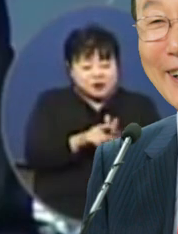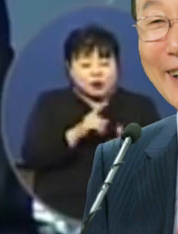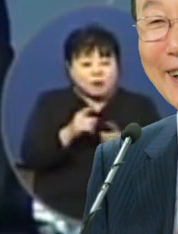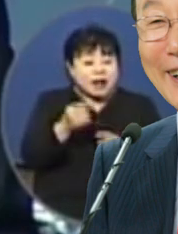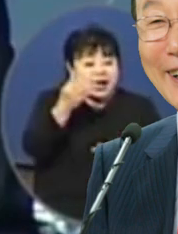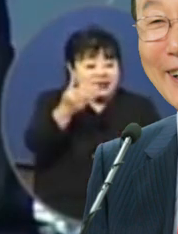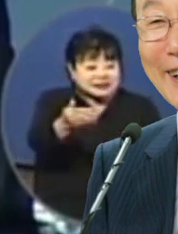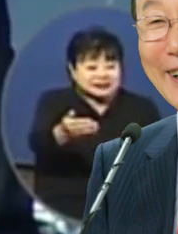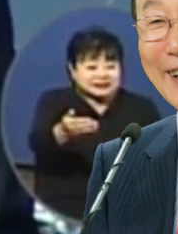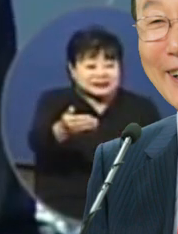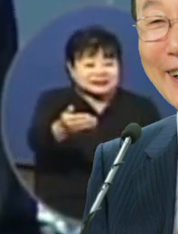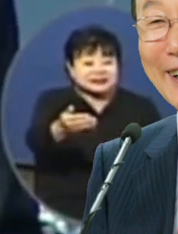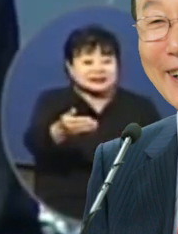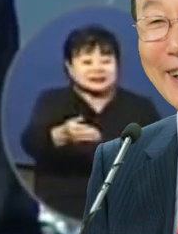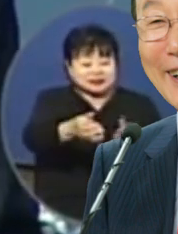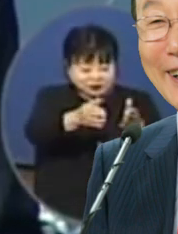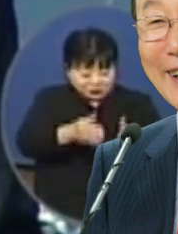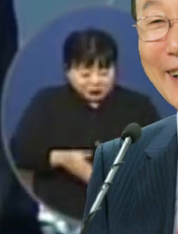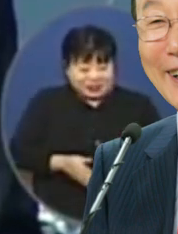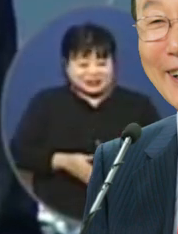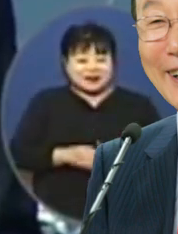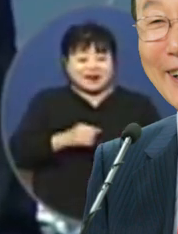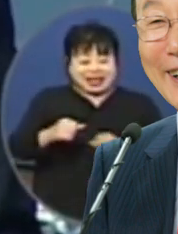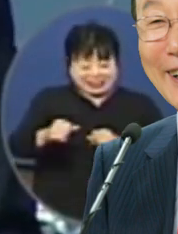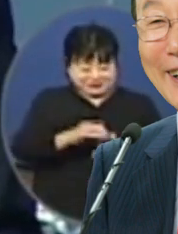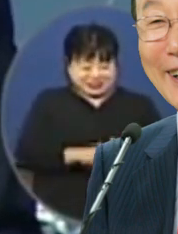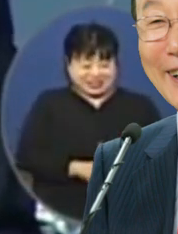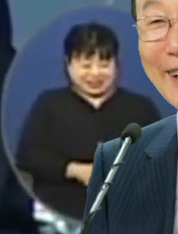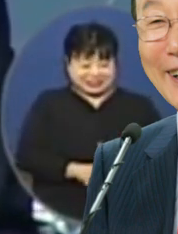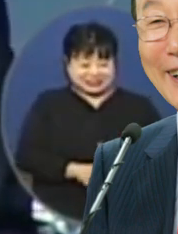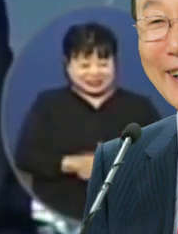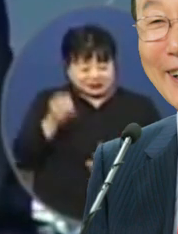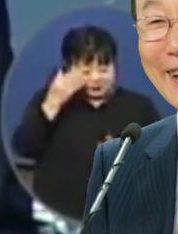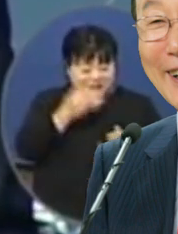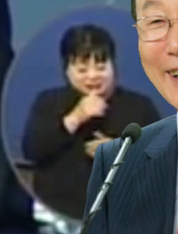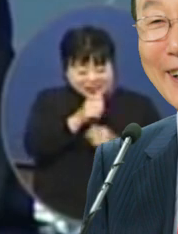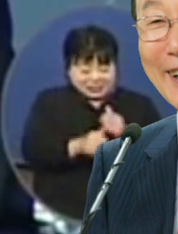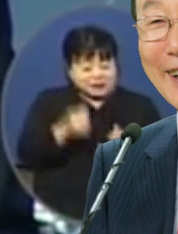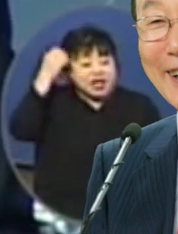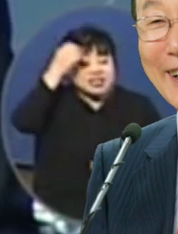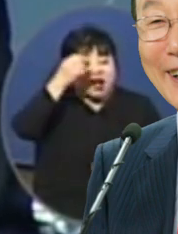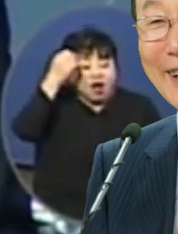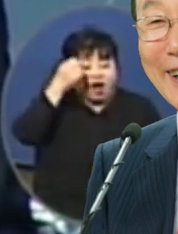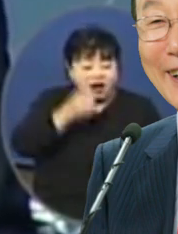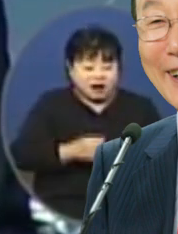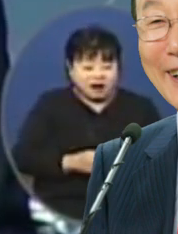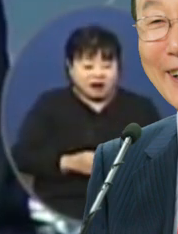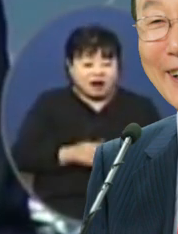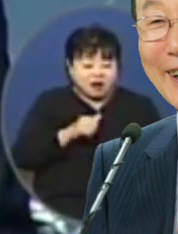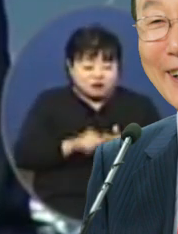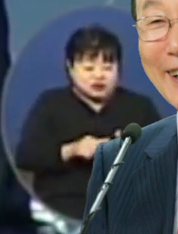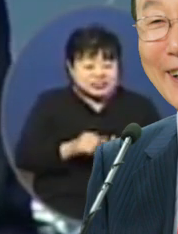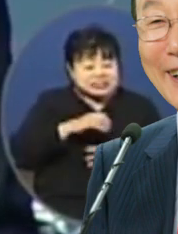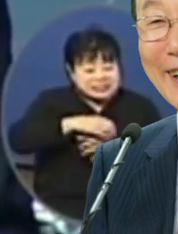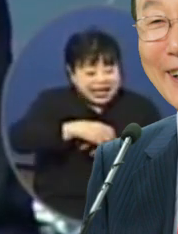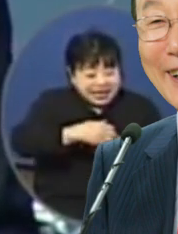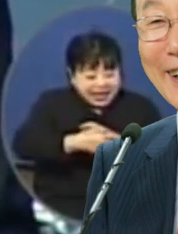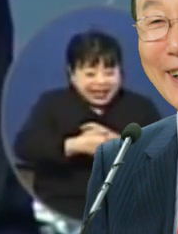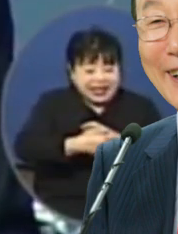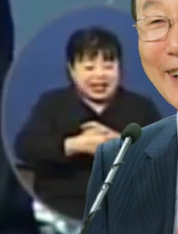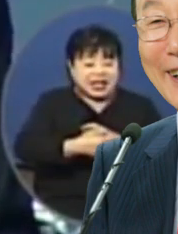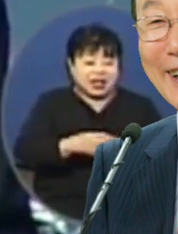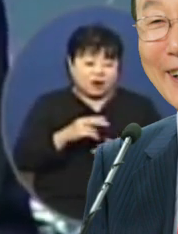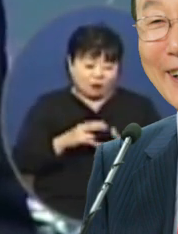말하는 그를 통해서 역사하는 것입니다. 성령은 하나님의 영이신데 물질적인